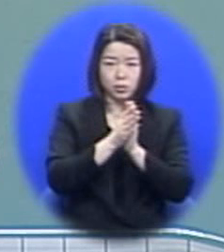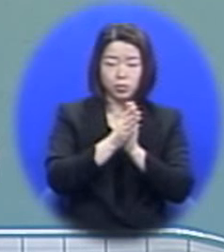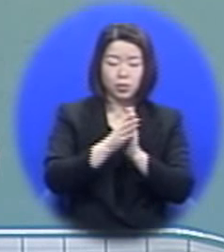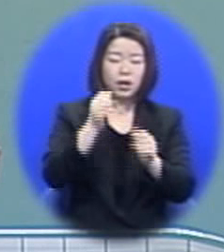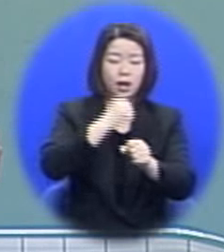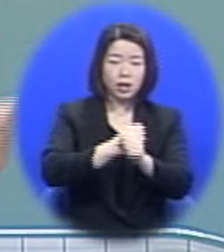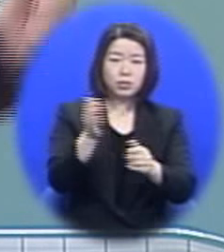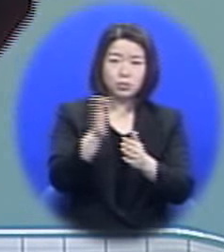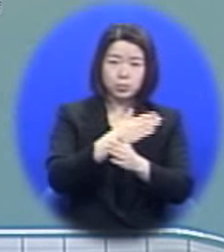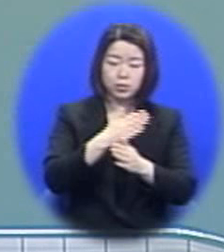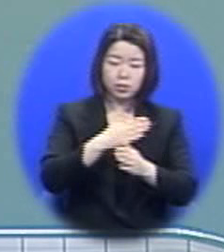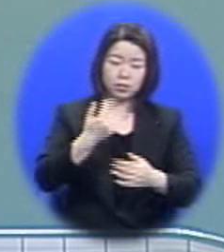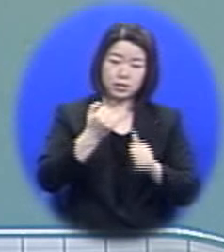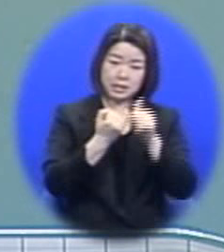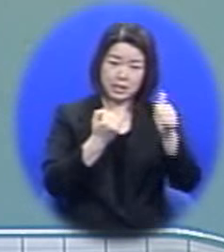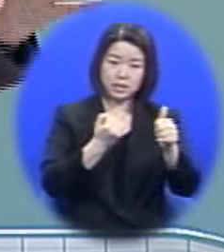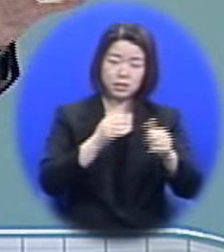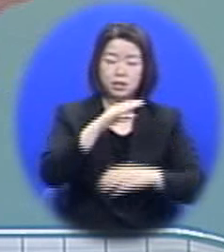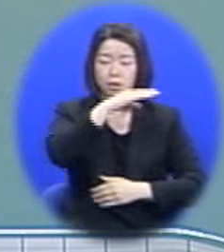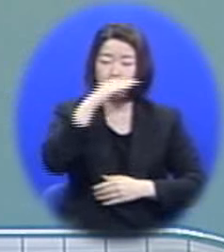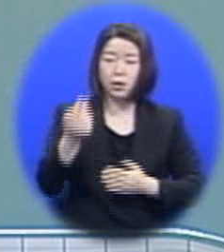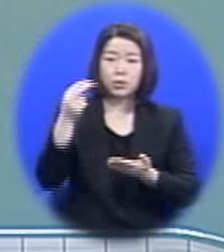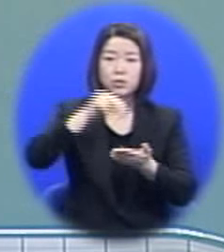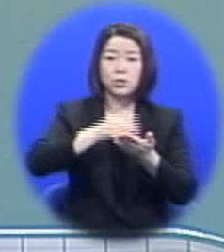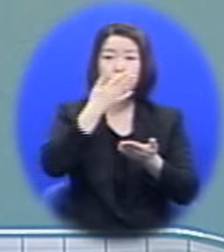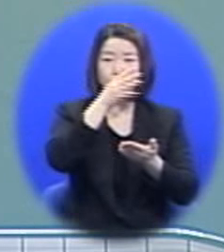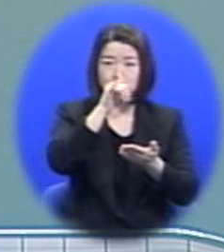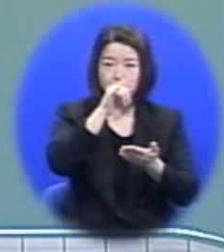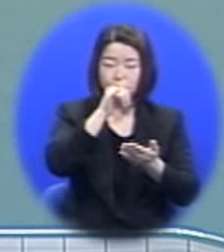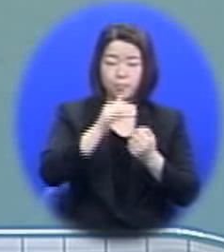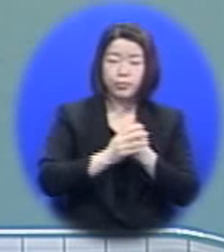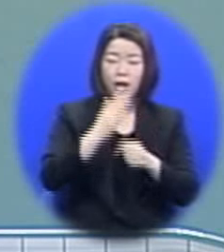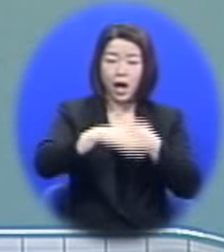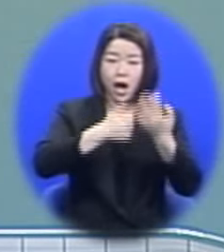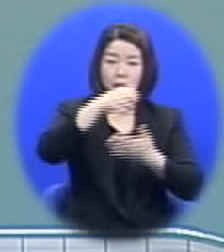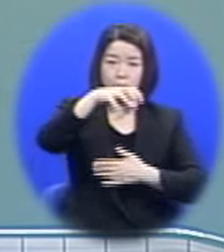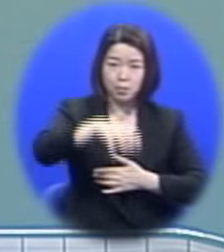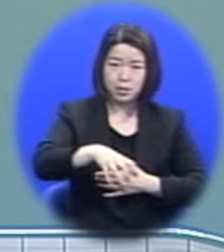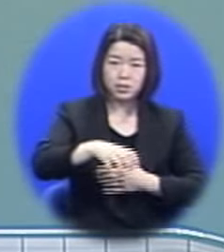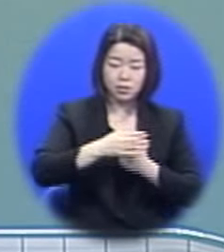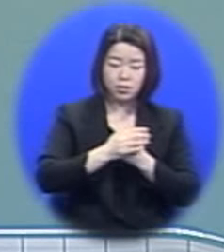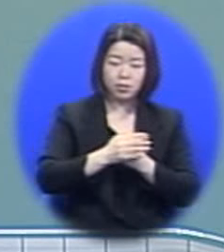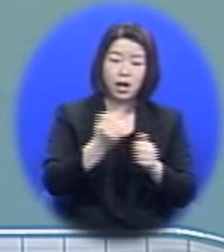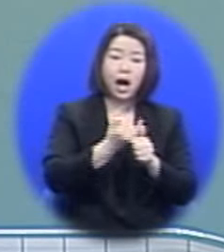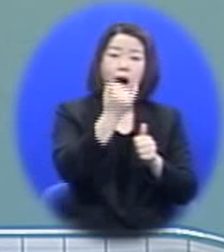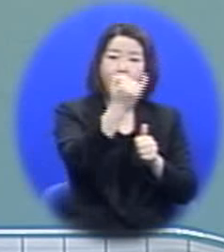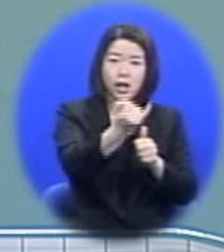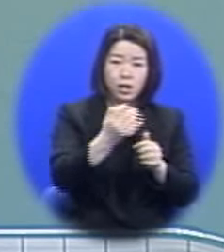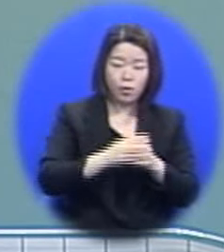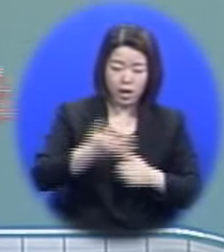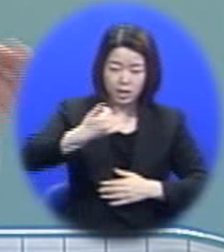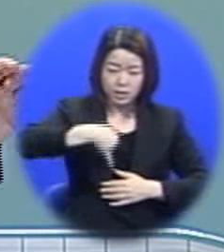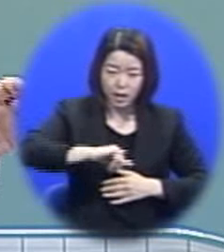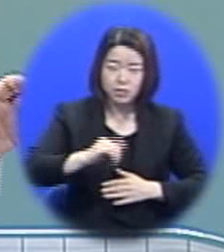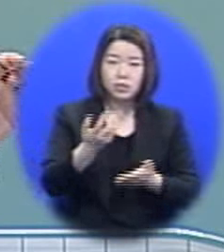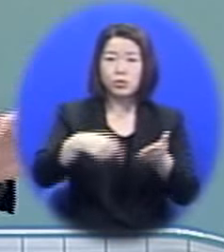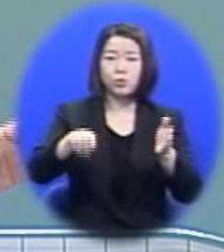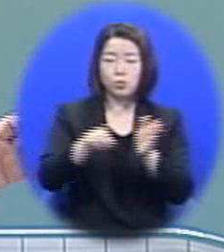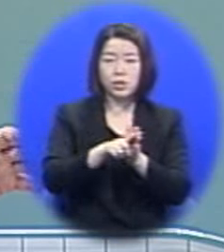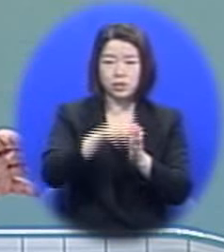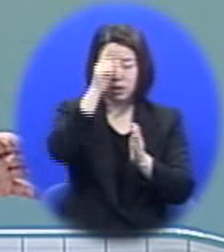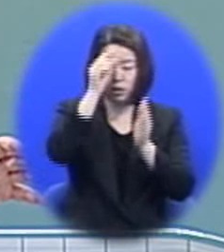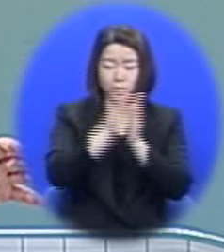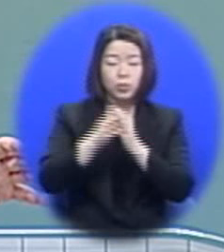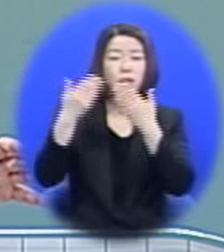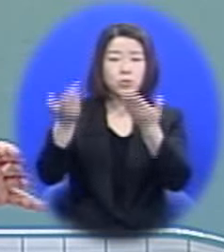때문에. 하나님 앞에서 아내와 자녀들을 위해서 기도해야 되니까 남편이 흐트러짐이